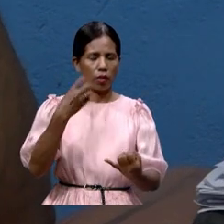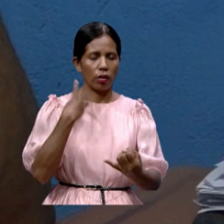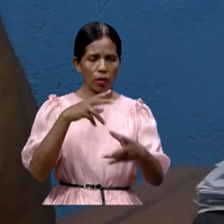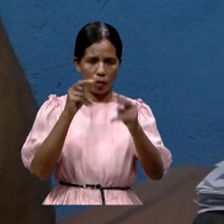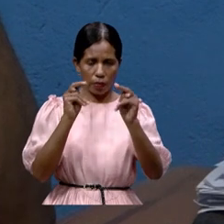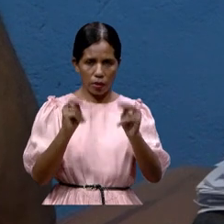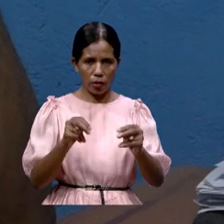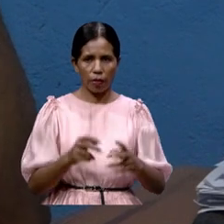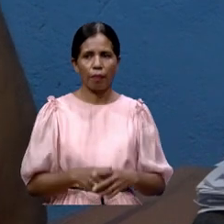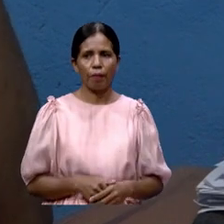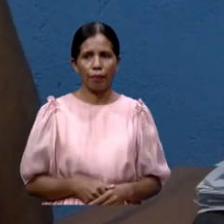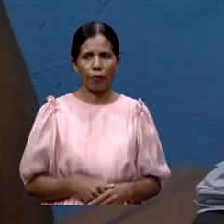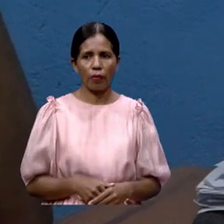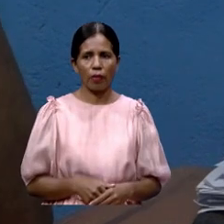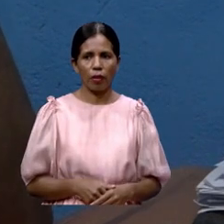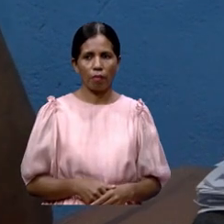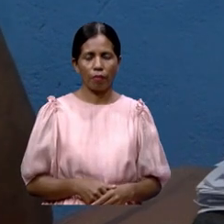precisa postura